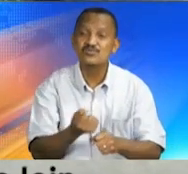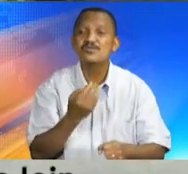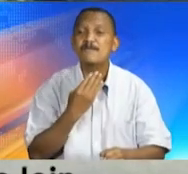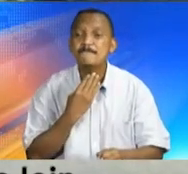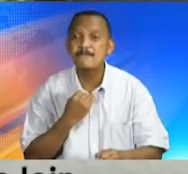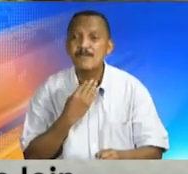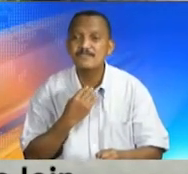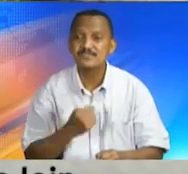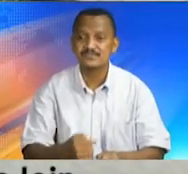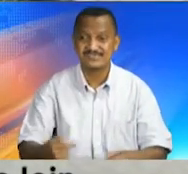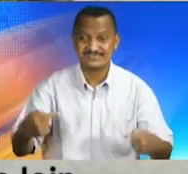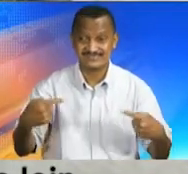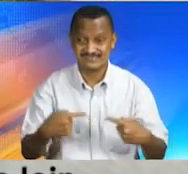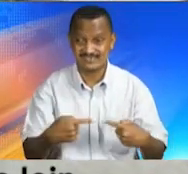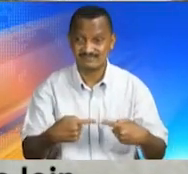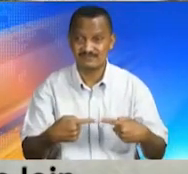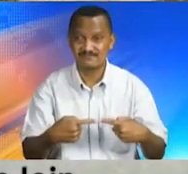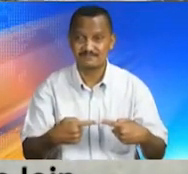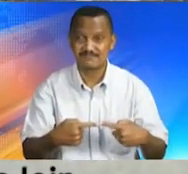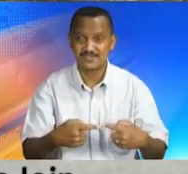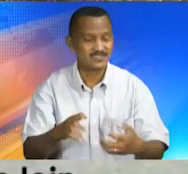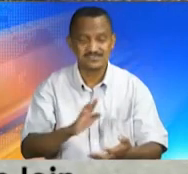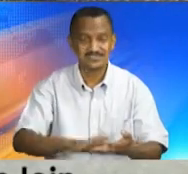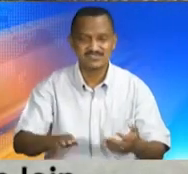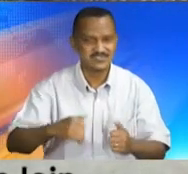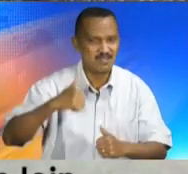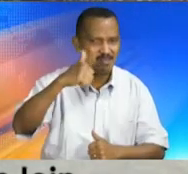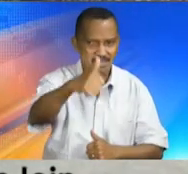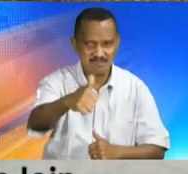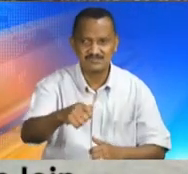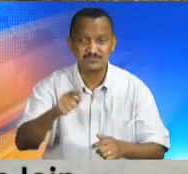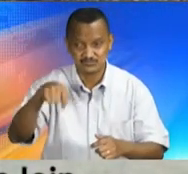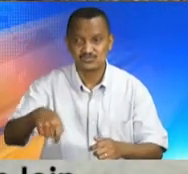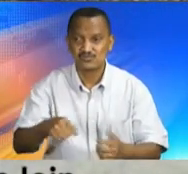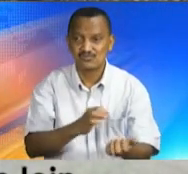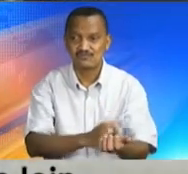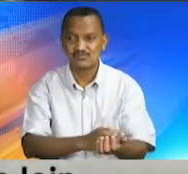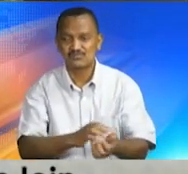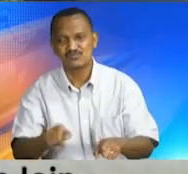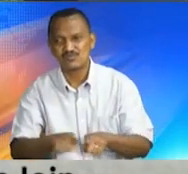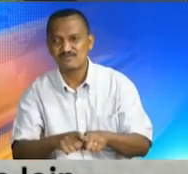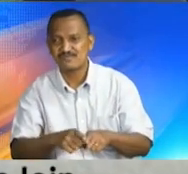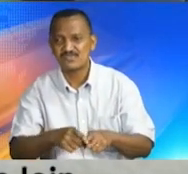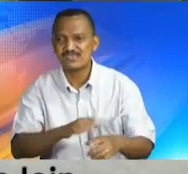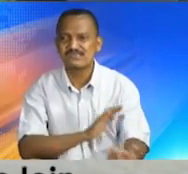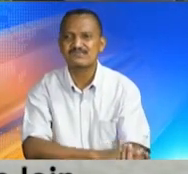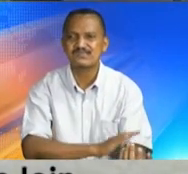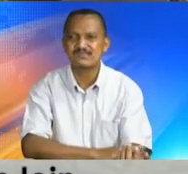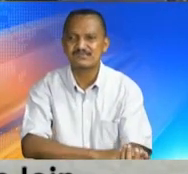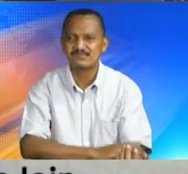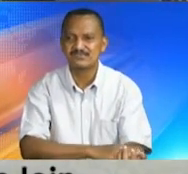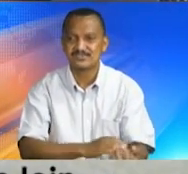Nefa raha vao tsy lavitra loatra koa izy zany amin'izay fotoan'izay a de mety reraka izy. De tsara zany a raha mbo